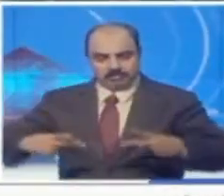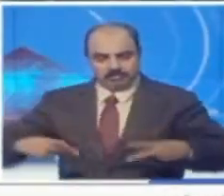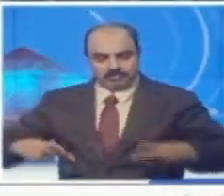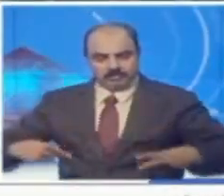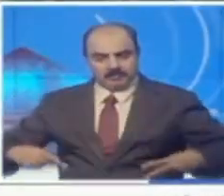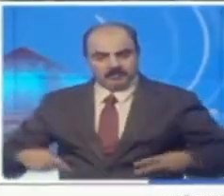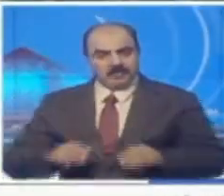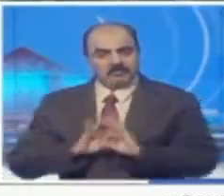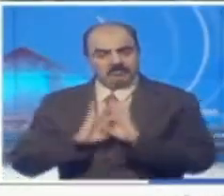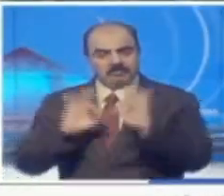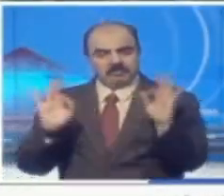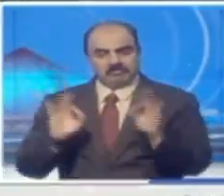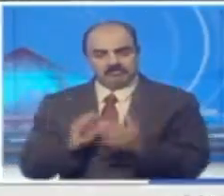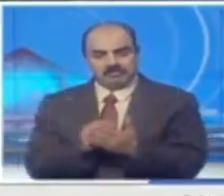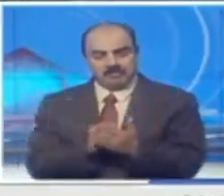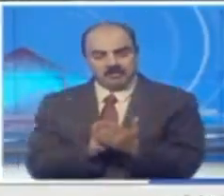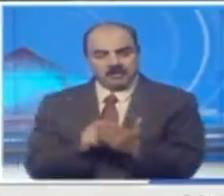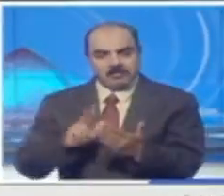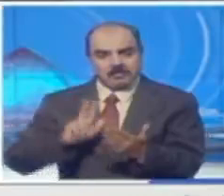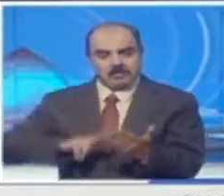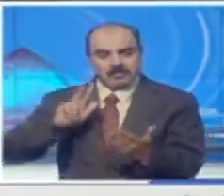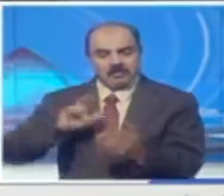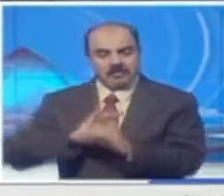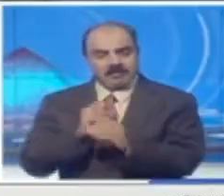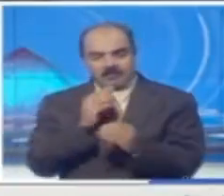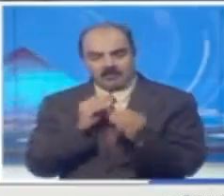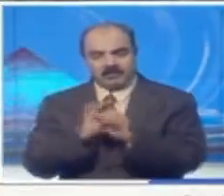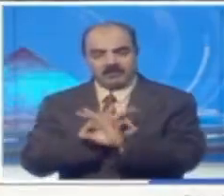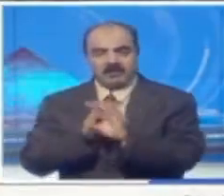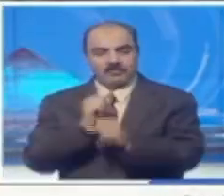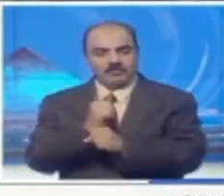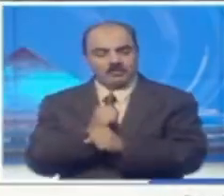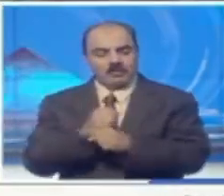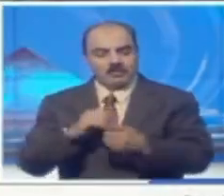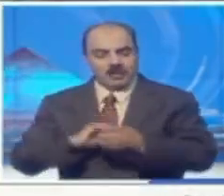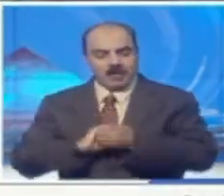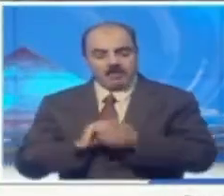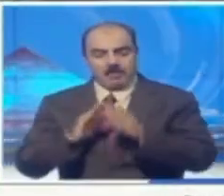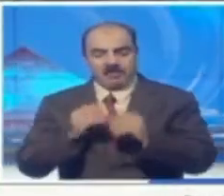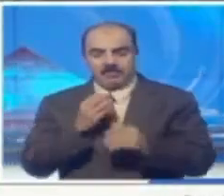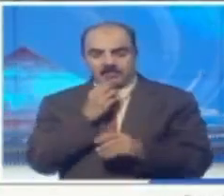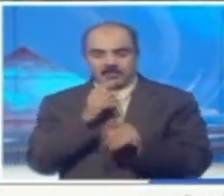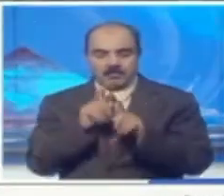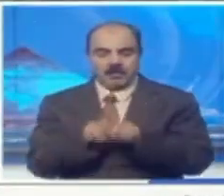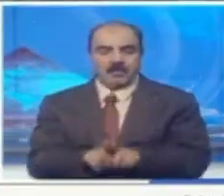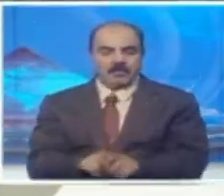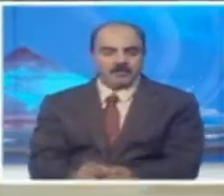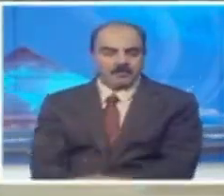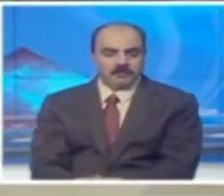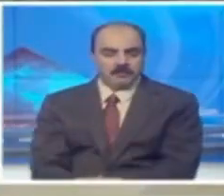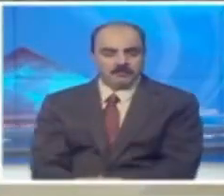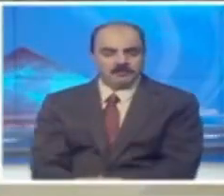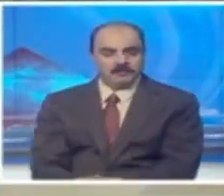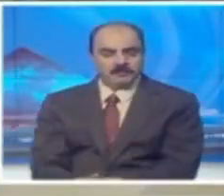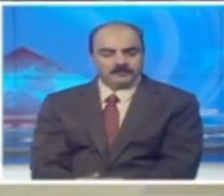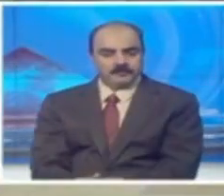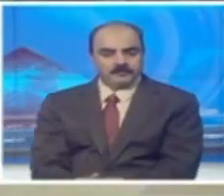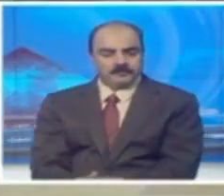قطر توقيع عدد من الاتفاقات ومذكرات التفاهم بين مصر وقطر.